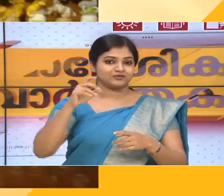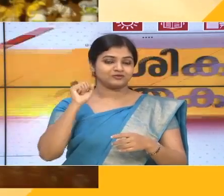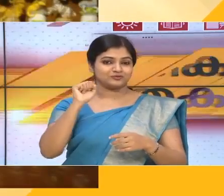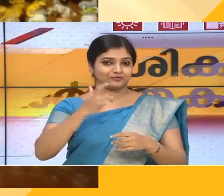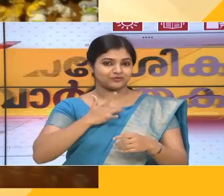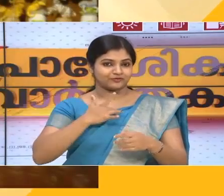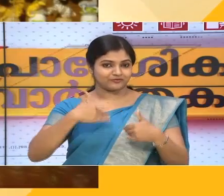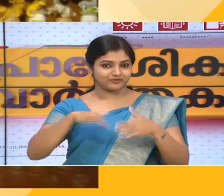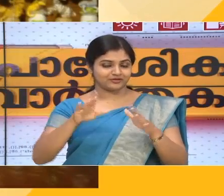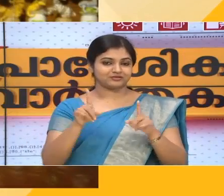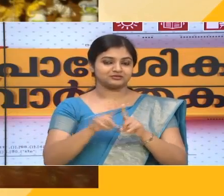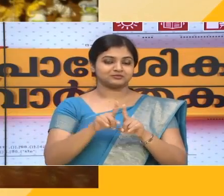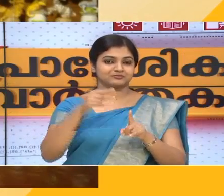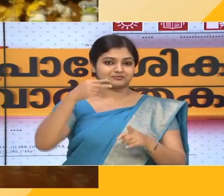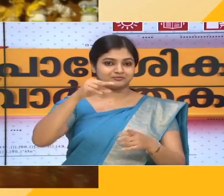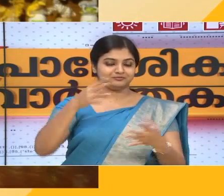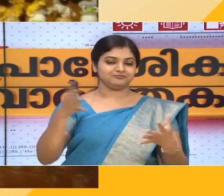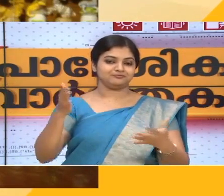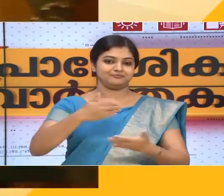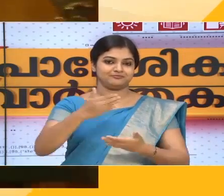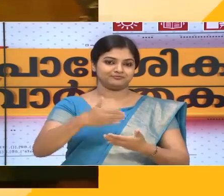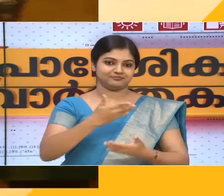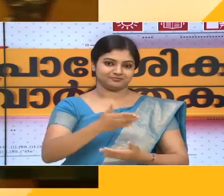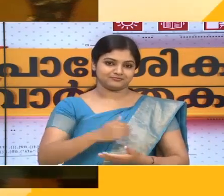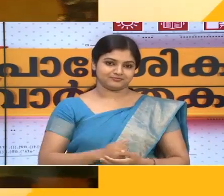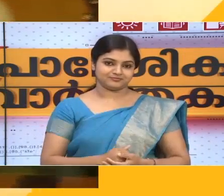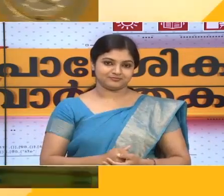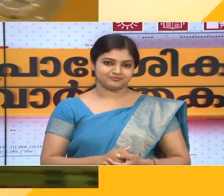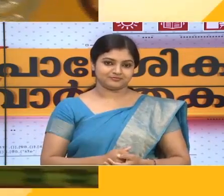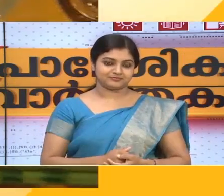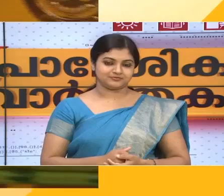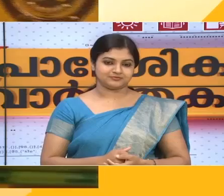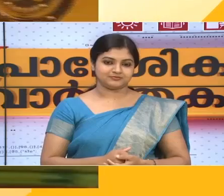ഒരു മണിമുഴക്കത്തിന്റെ അകലത്തിൽ മുന്നിൽ നിറയും.